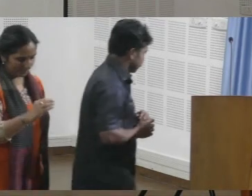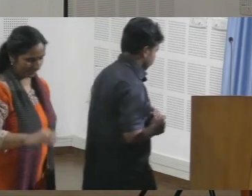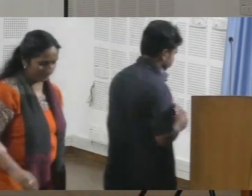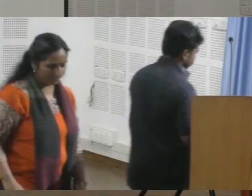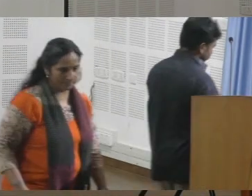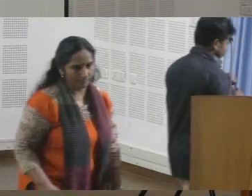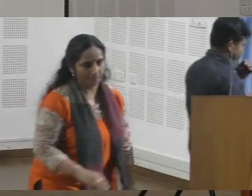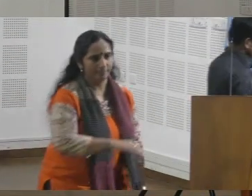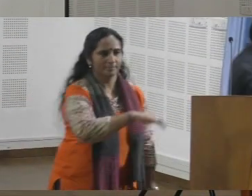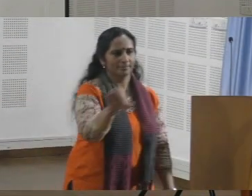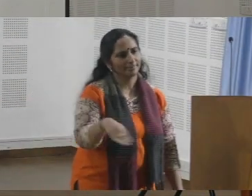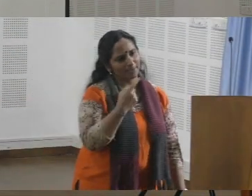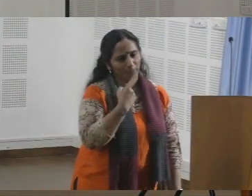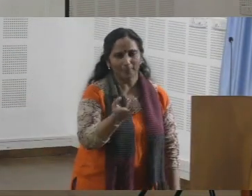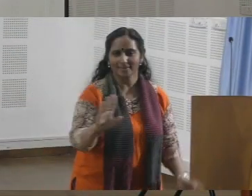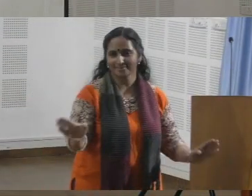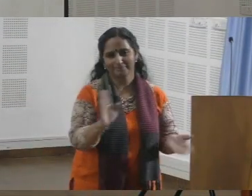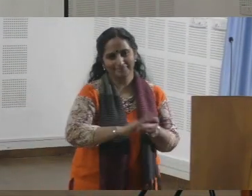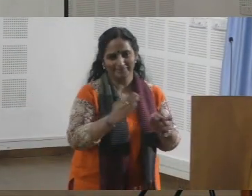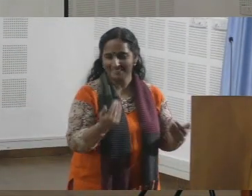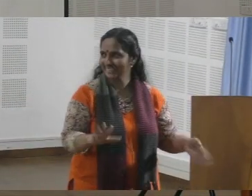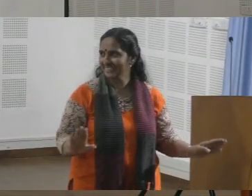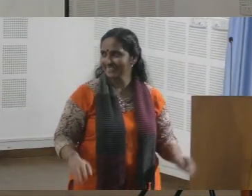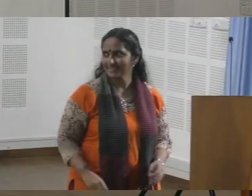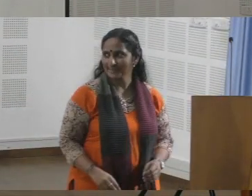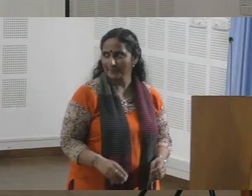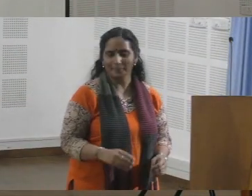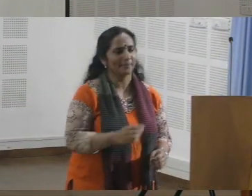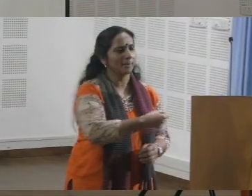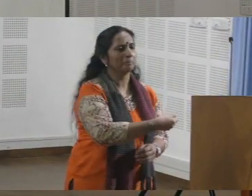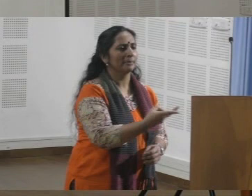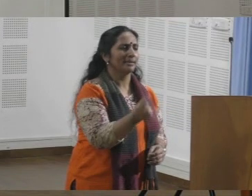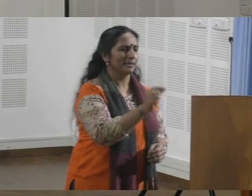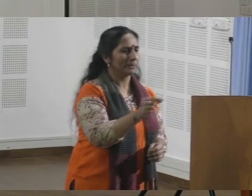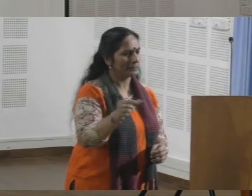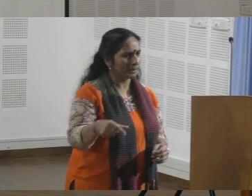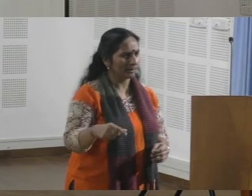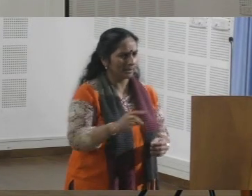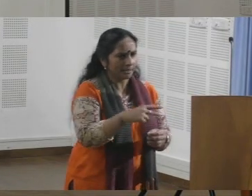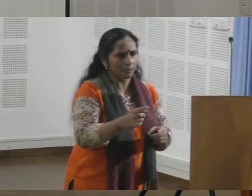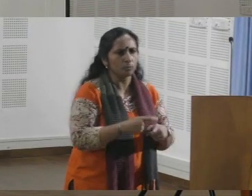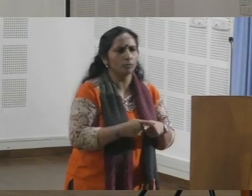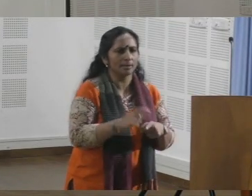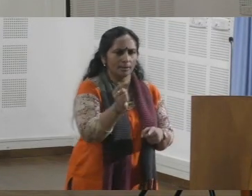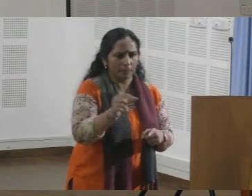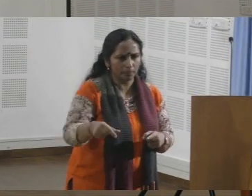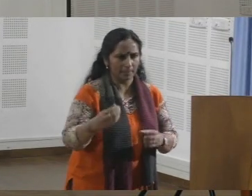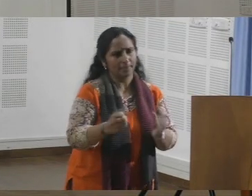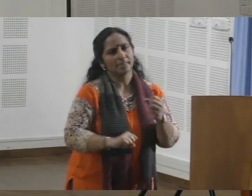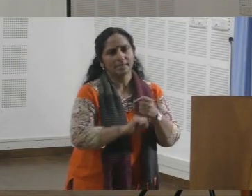അപ്പോൾ ഇത്രയേ ഉള്ളൂ എനിക്ക് പറയാൻ. ഞങ്ങൾ ഇവിടം വരെയൊക്കെ എത്തി. ഇങ്ങനെ കുറേ പേര് കുറേ പ്രൊഫഷണൽസും ഒക്കെ സപ്പോർട്ട് ചെയ്തു. അവർ